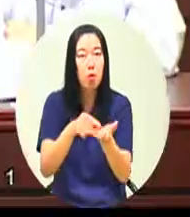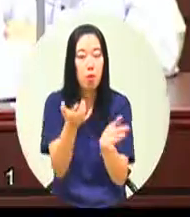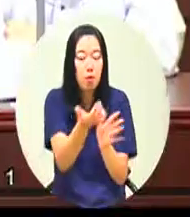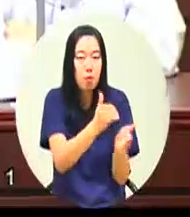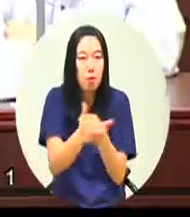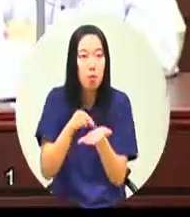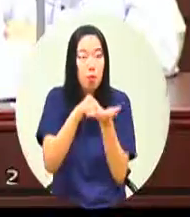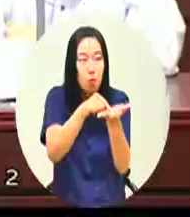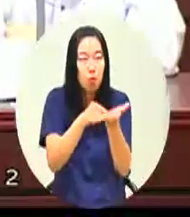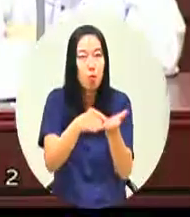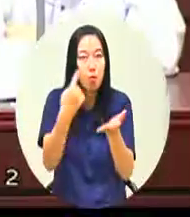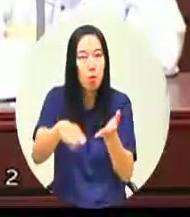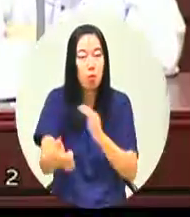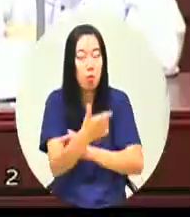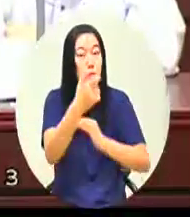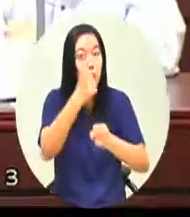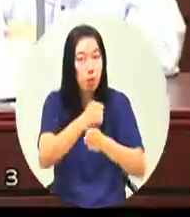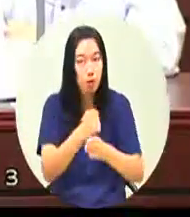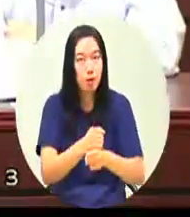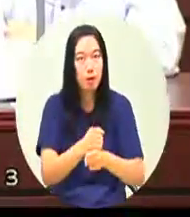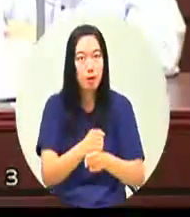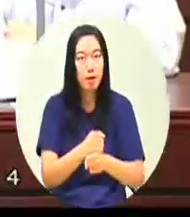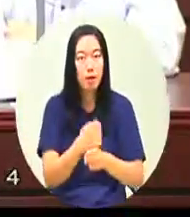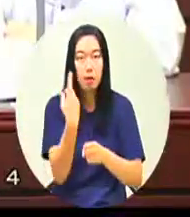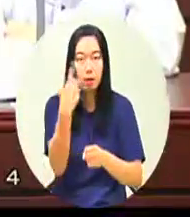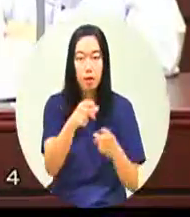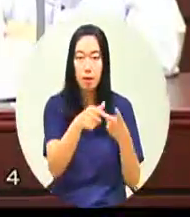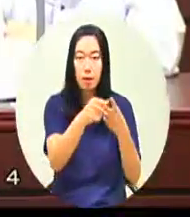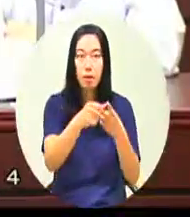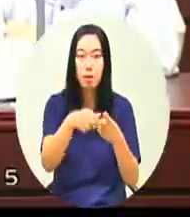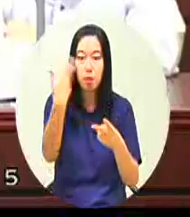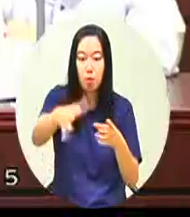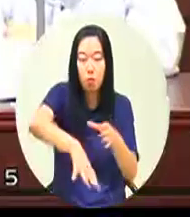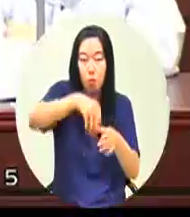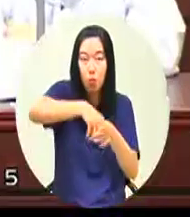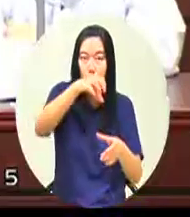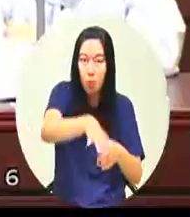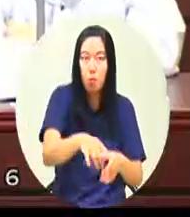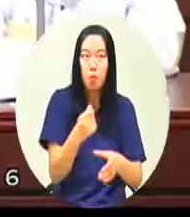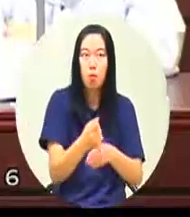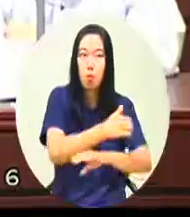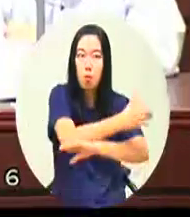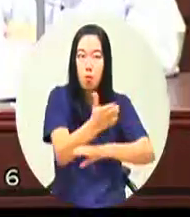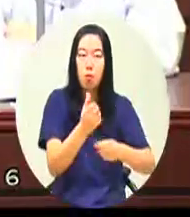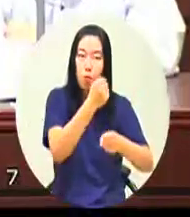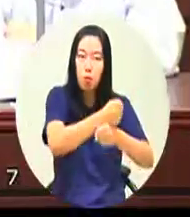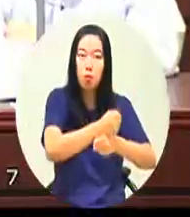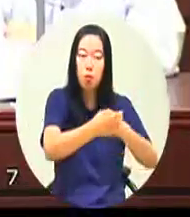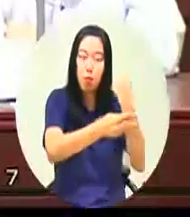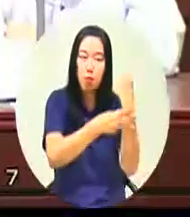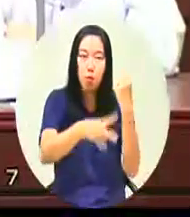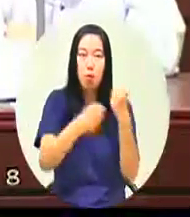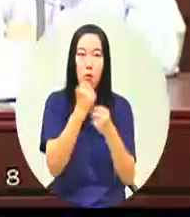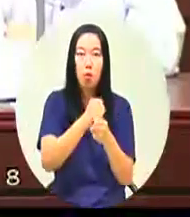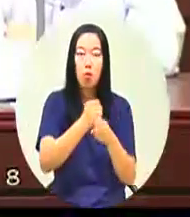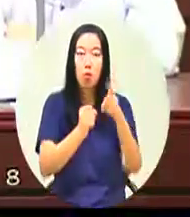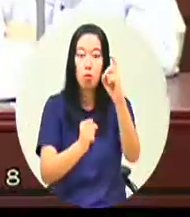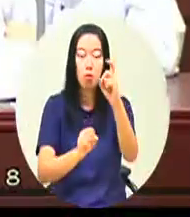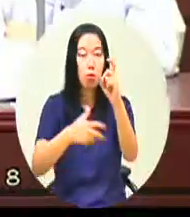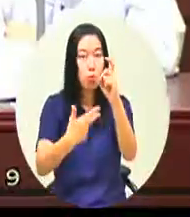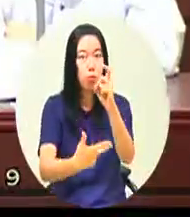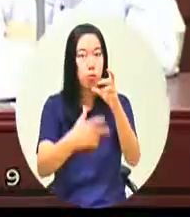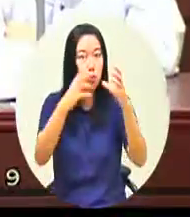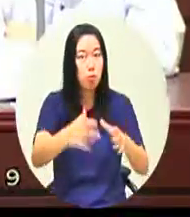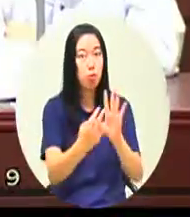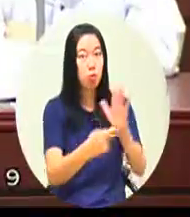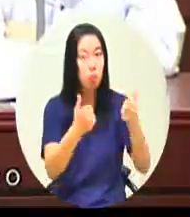算这边来赶快办理。那抽水站的部分，我想刚刚正昌一向抽水站在10月7号有开说明会，这个部分是